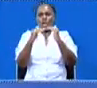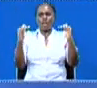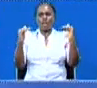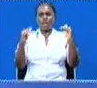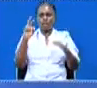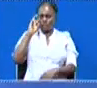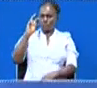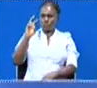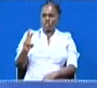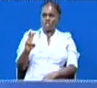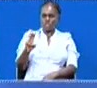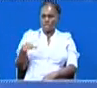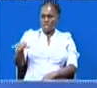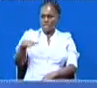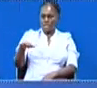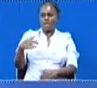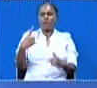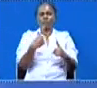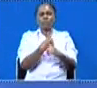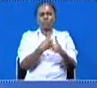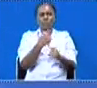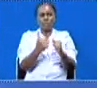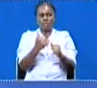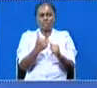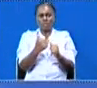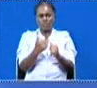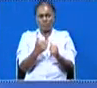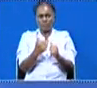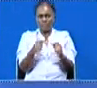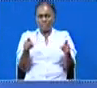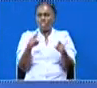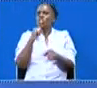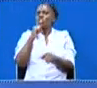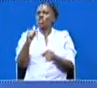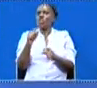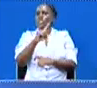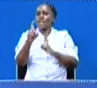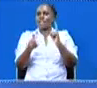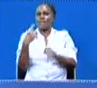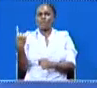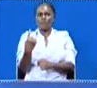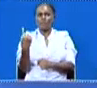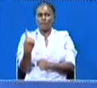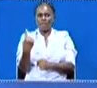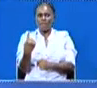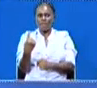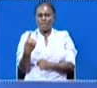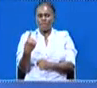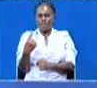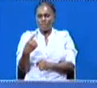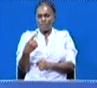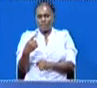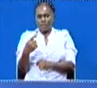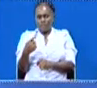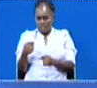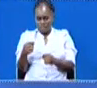kuangazia mawanda muhimu anayozingatia katika taaluma yake na wala sio mitihani tu. Mfumo elimu